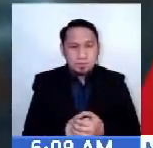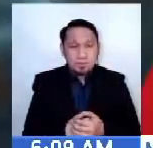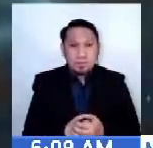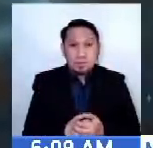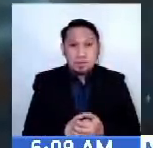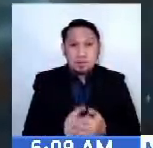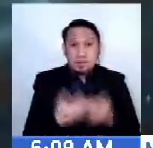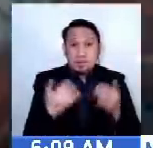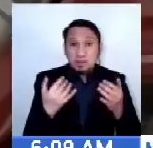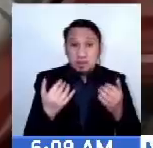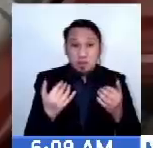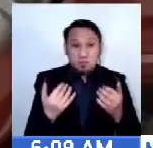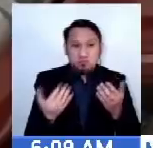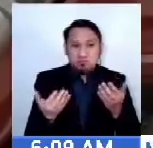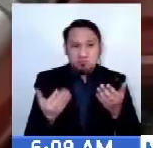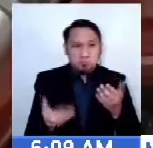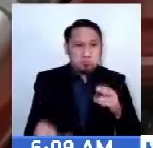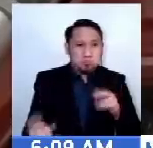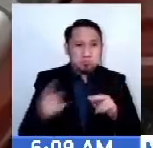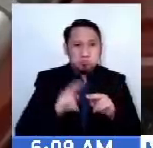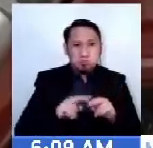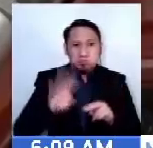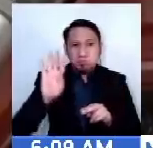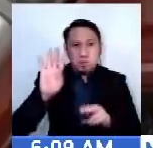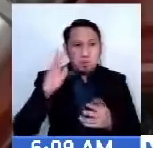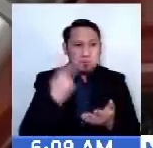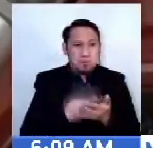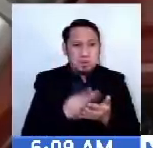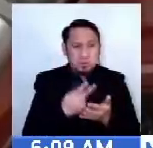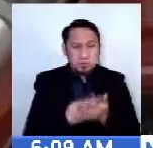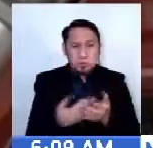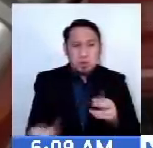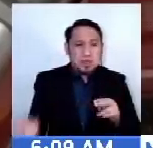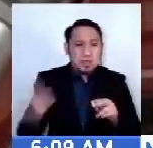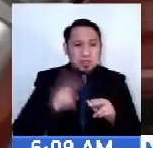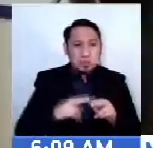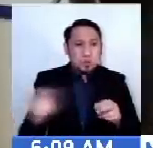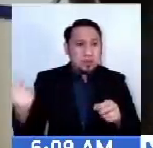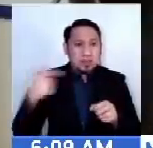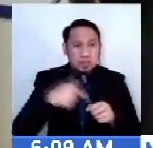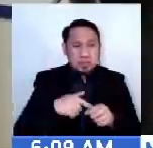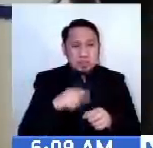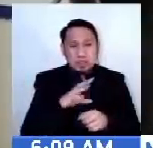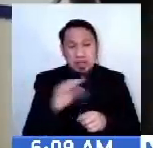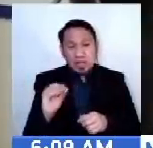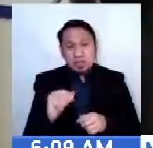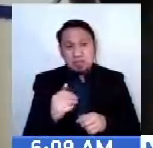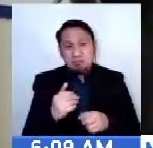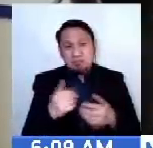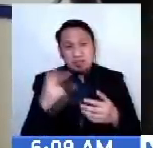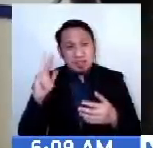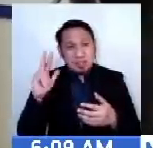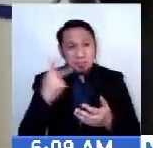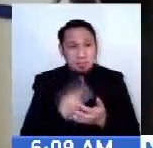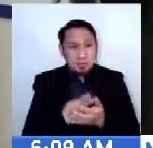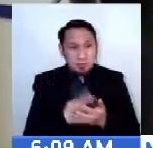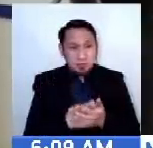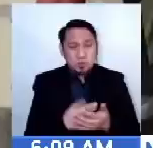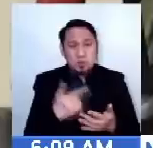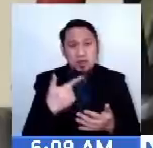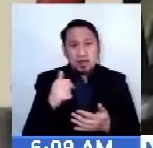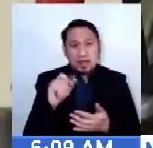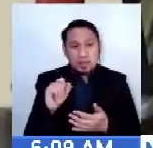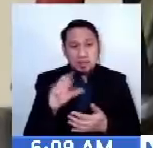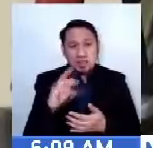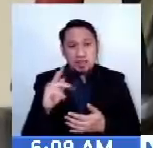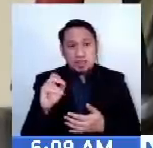ang taas presyo sa diesel. Mahigit 3 pesos naman sa gasolina at kerosene bukas. Ayon sa Department of Energy, ang pagtaas